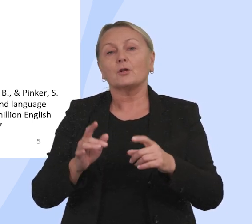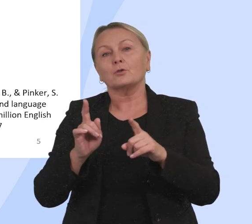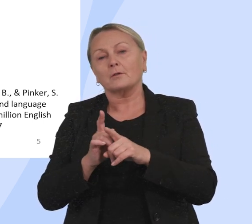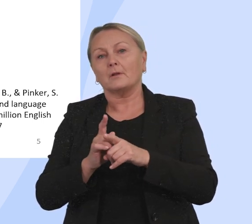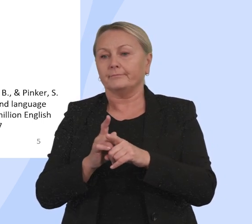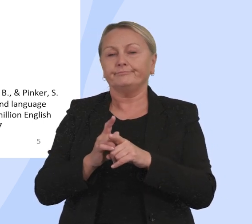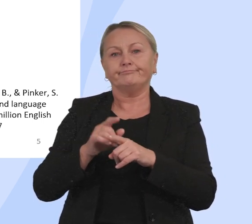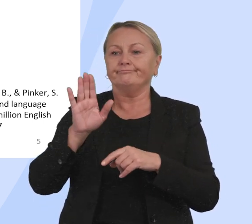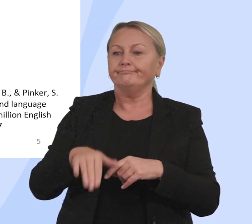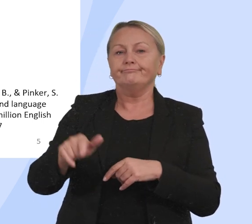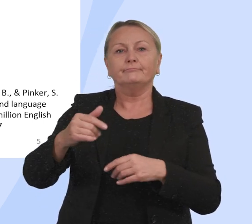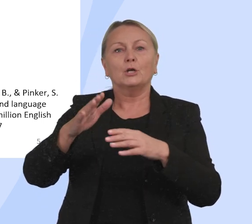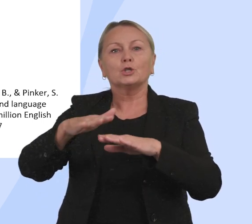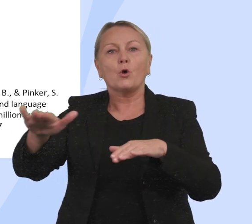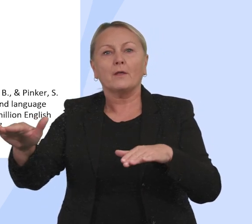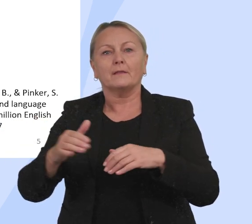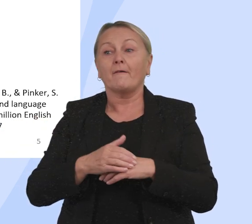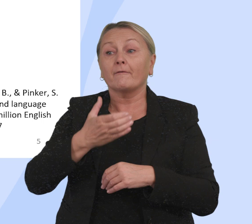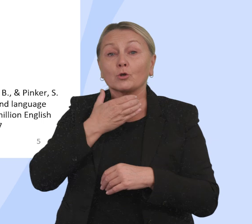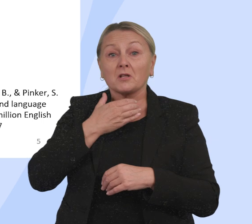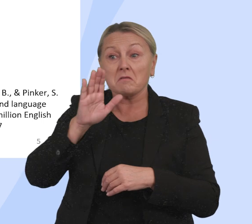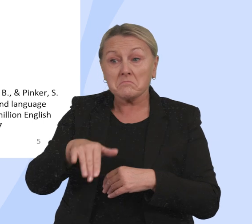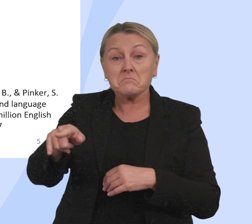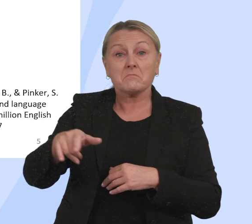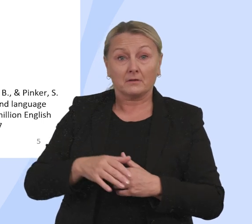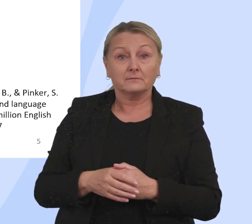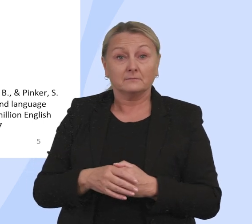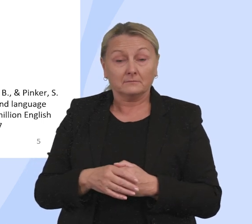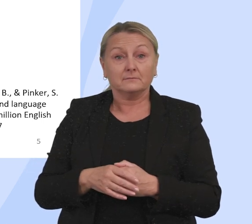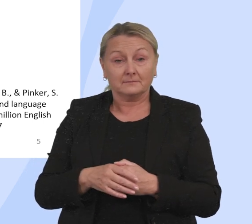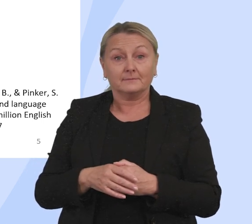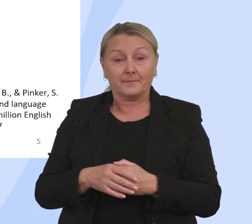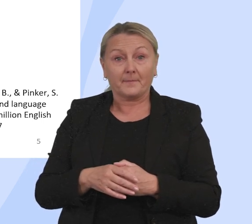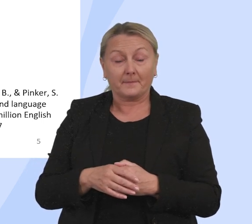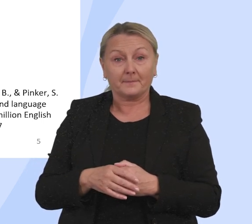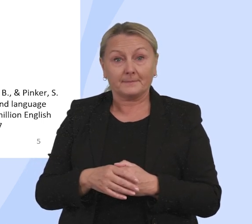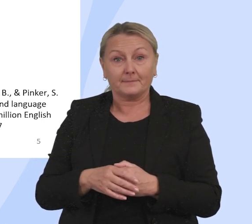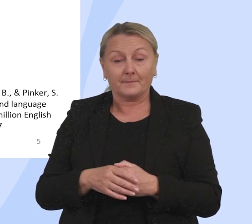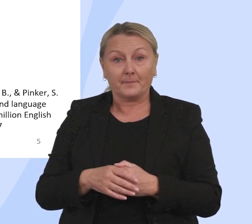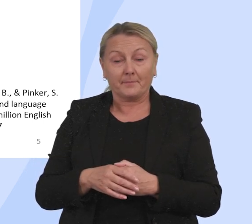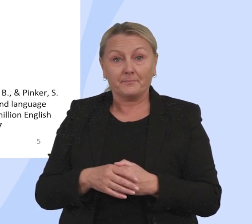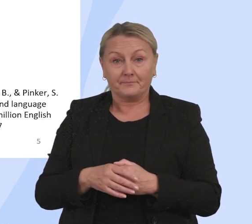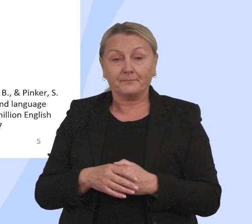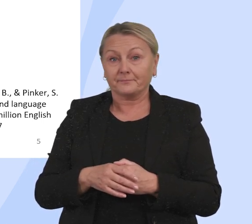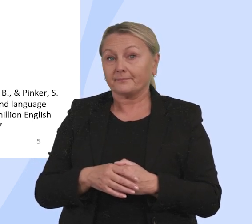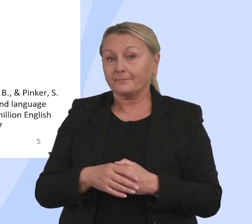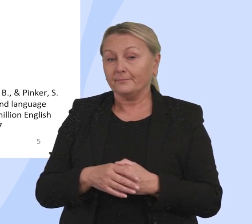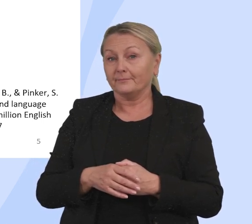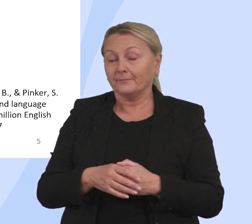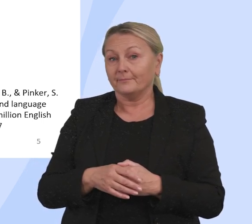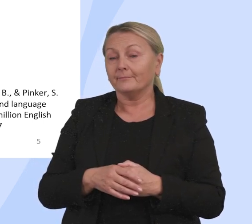nede ved søen, nede ved mosen, hvor frøen opholder sig, så er det der, at man taler om